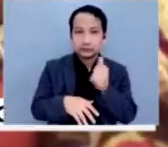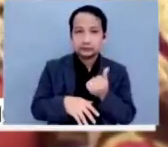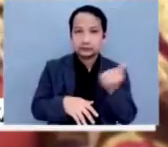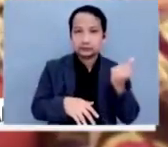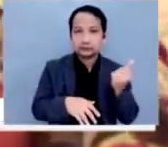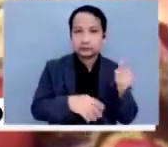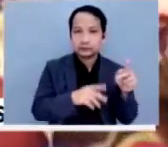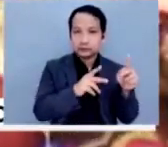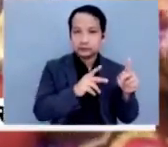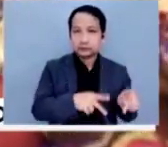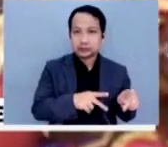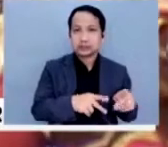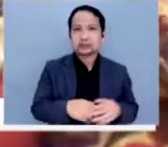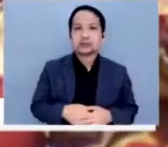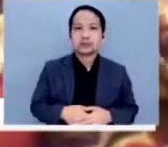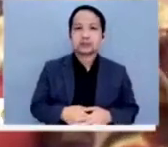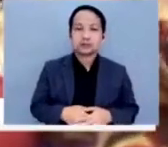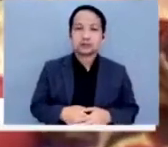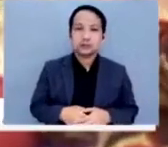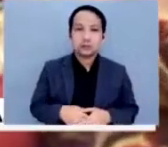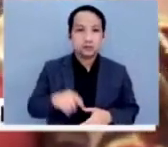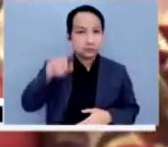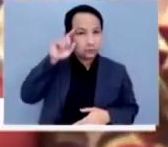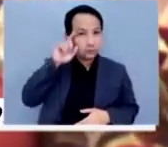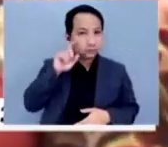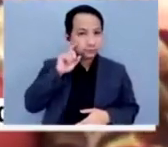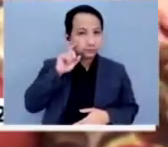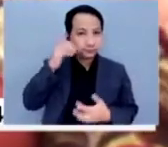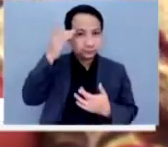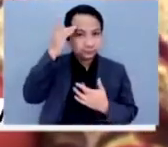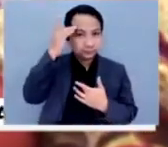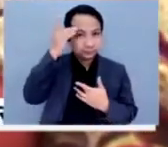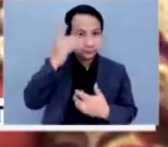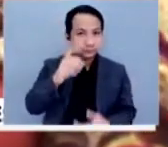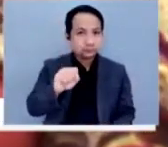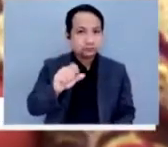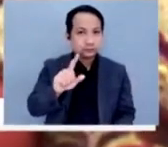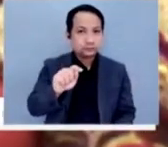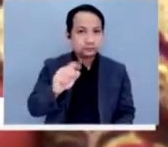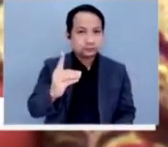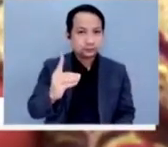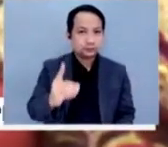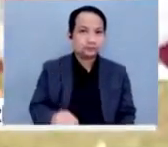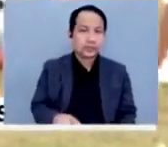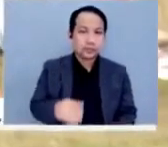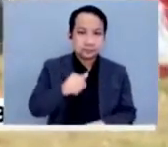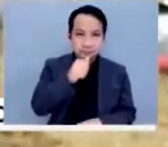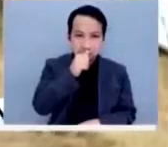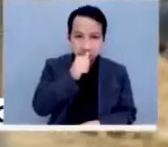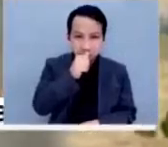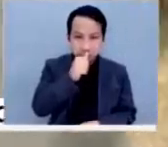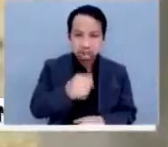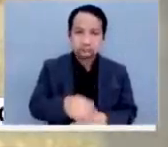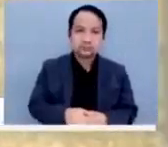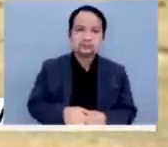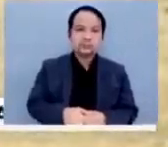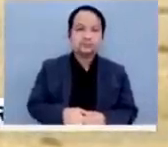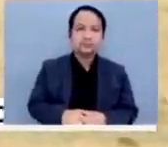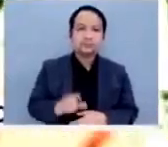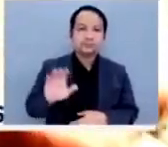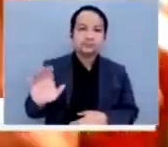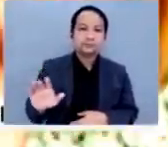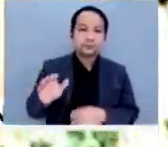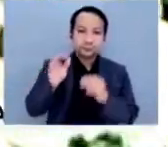o merong sexually transmitted disease ang isa sa inyo at inilihim ito o inilihim ang drug